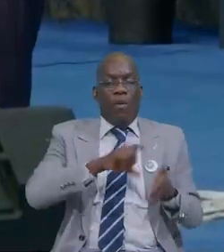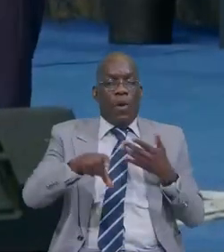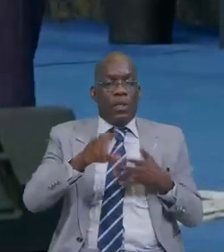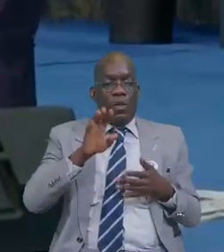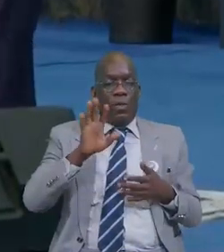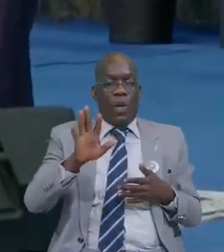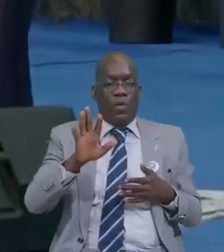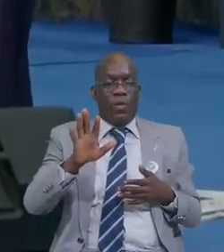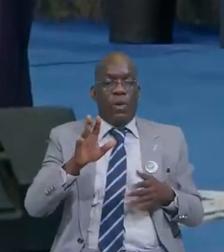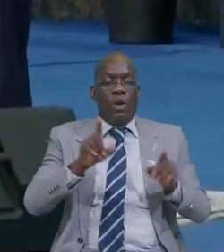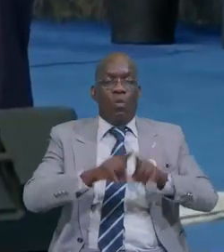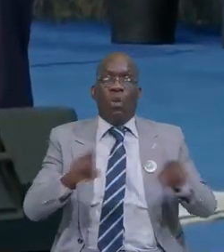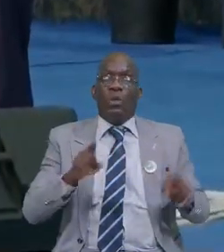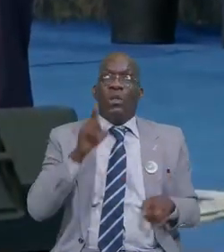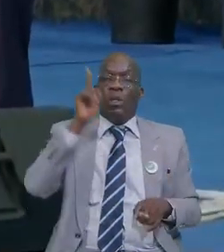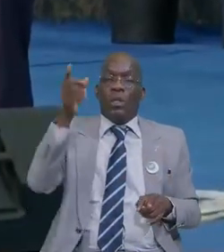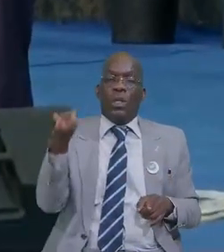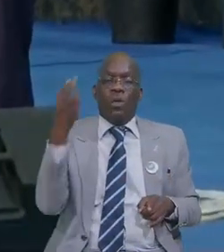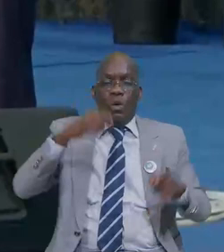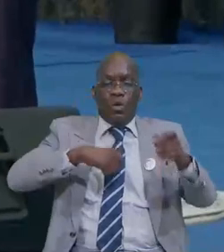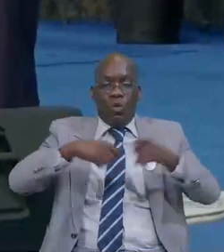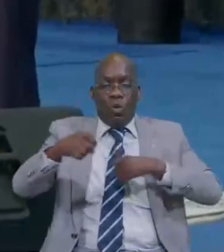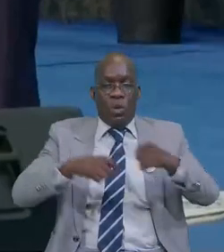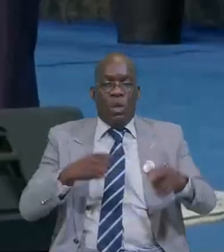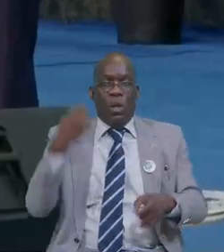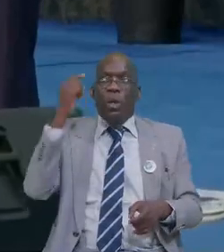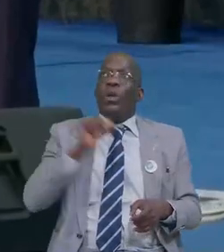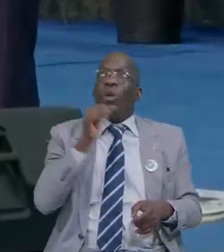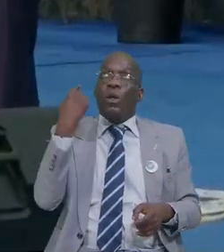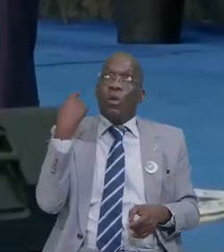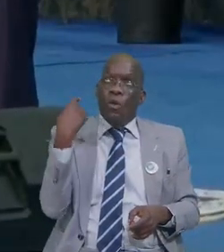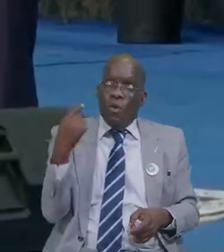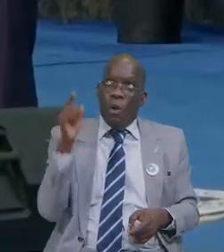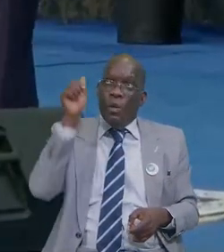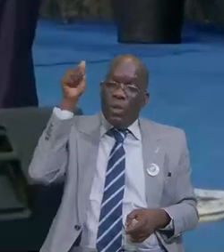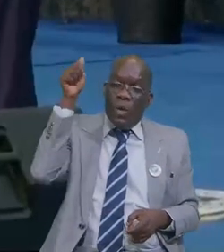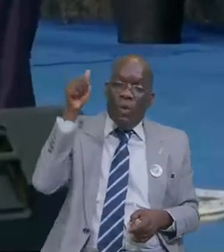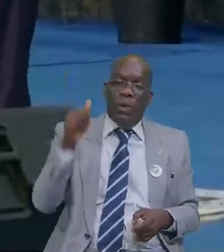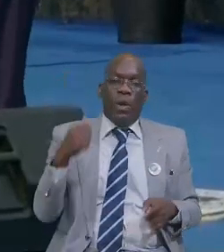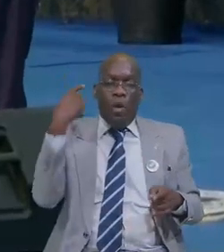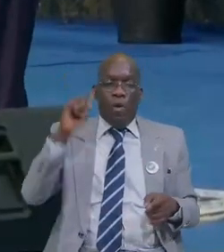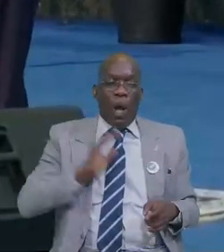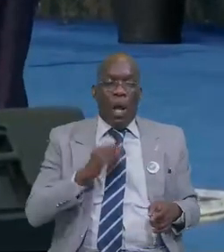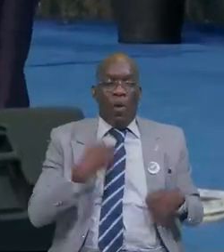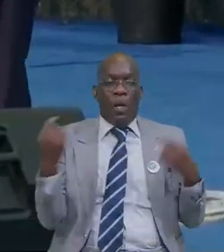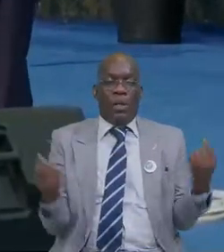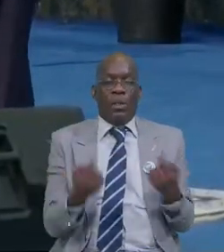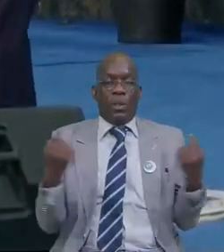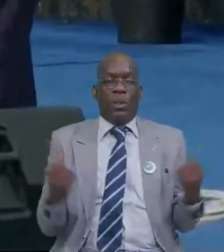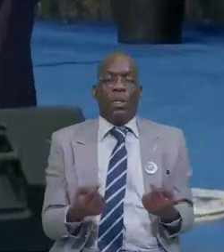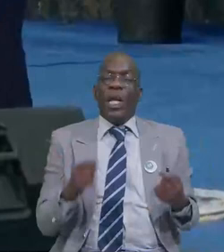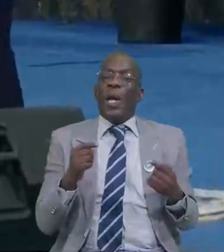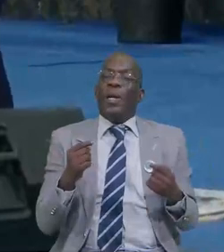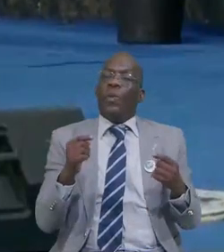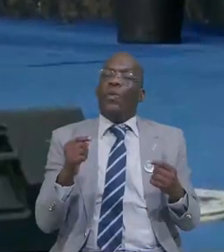Verset 5 dit, « Mais il était blessé, pas pour lui-même, pour nos péchés. »